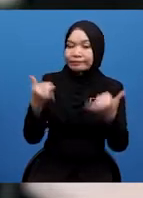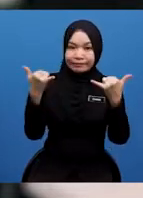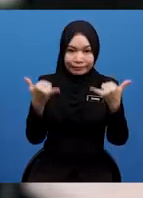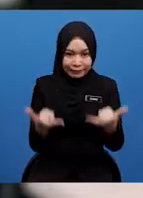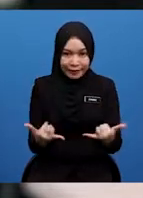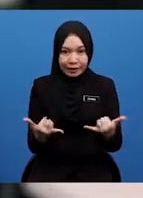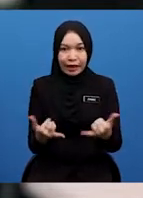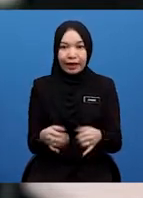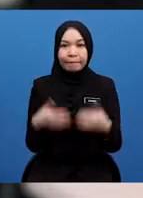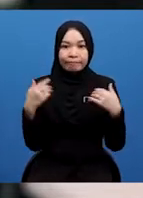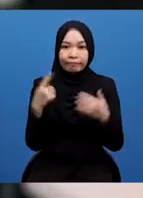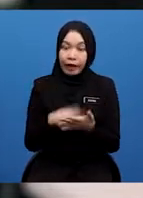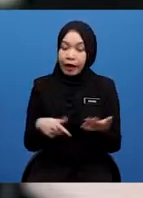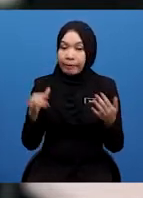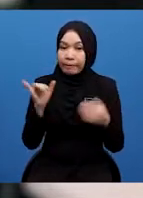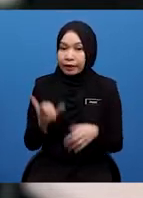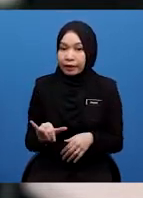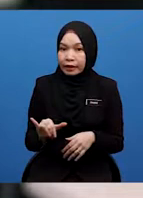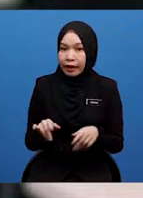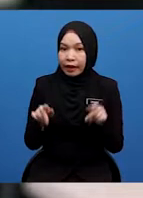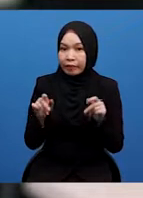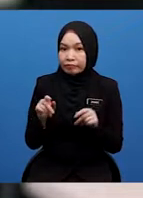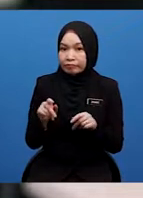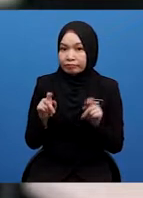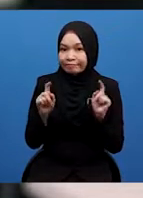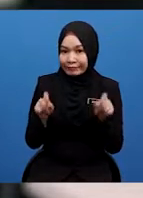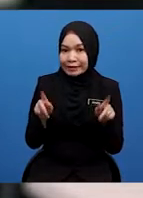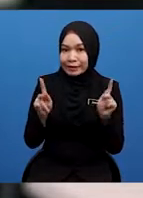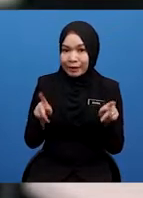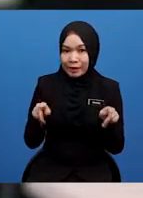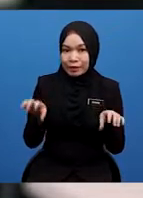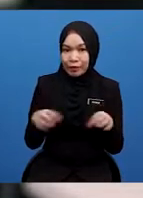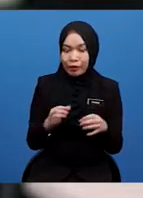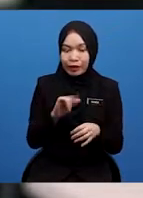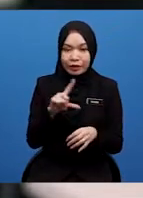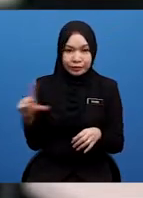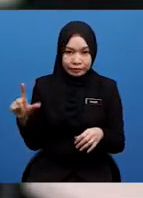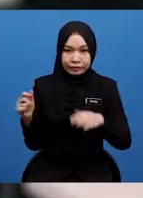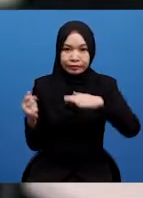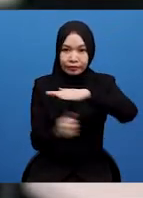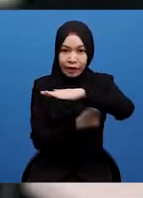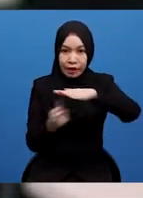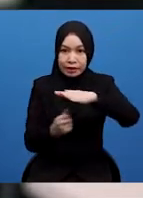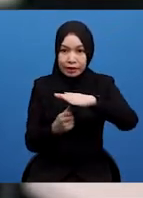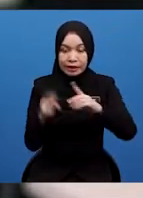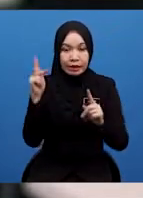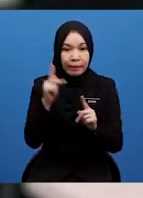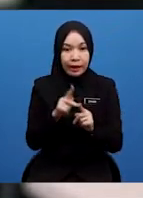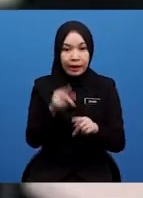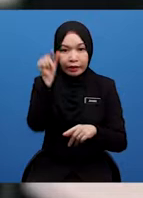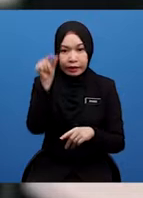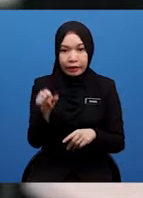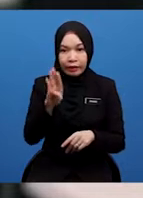Sekarang, apa yang pelajar perlu lukis adalah asas kepada graf bar, iaitu